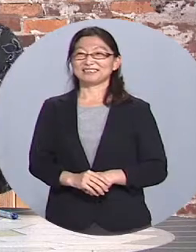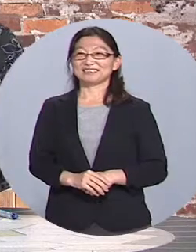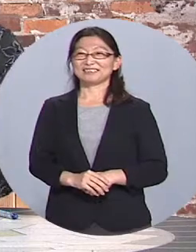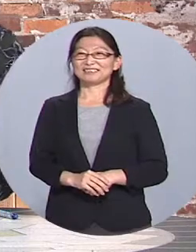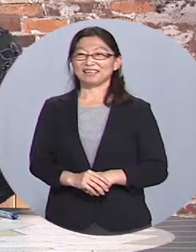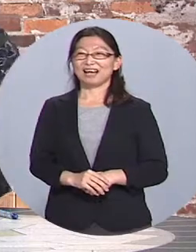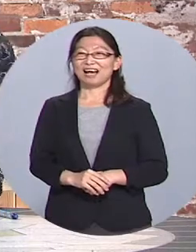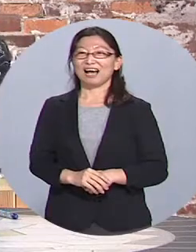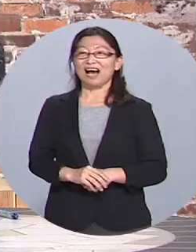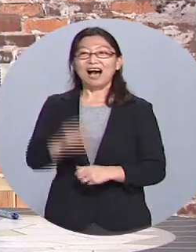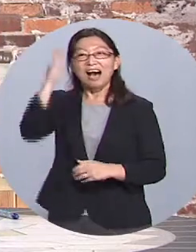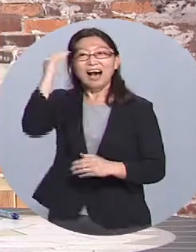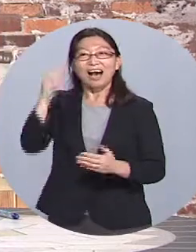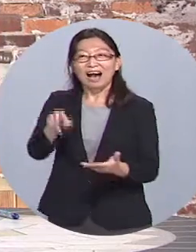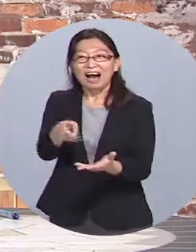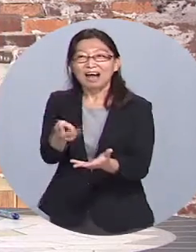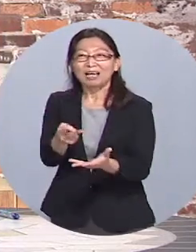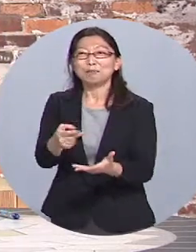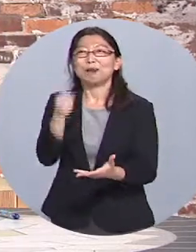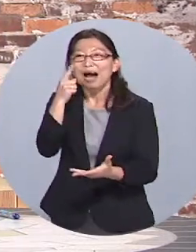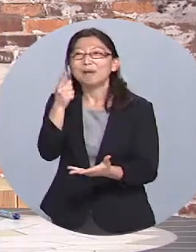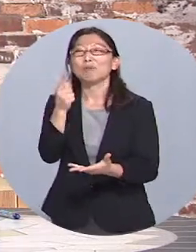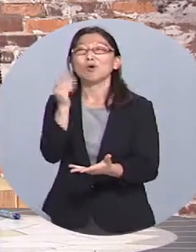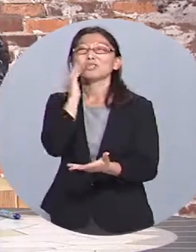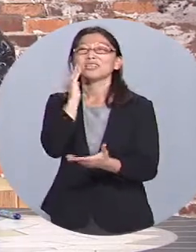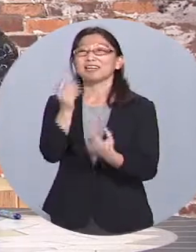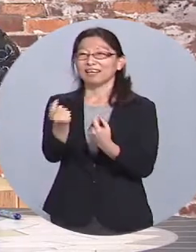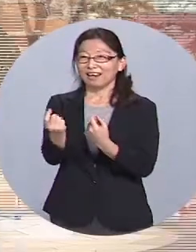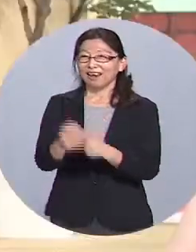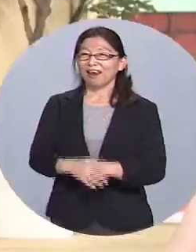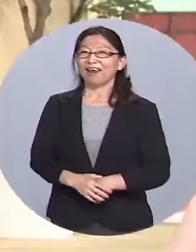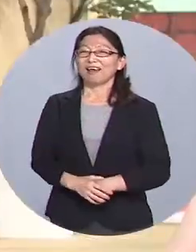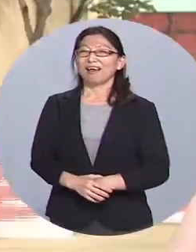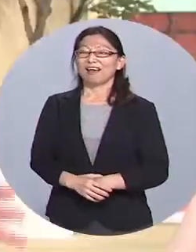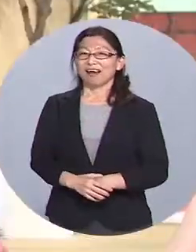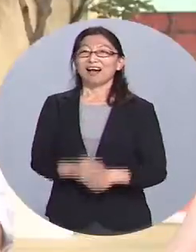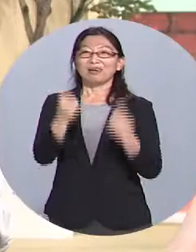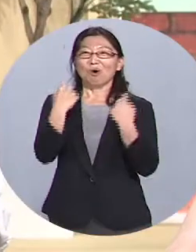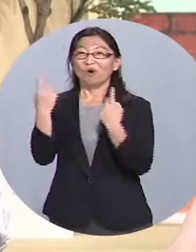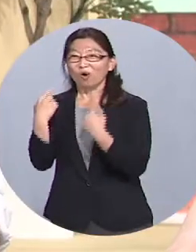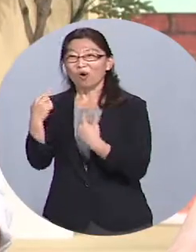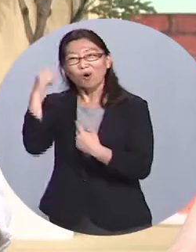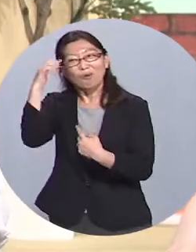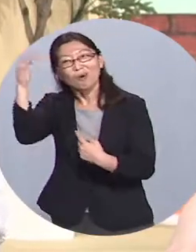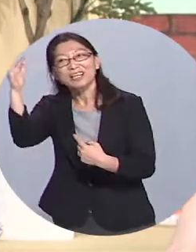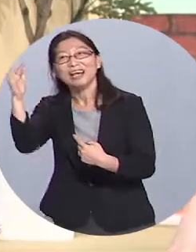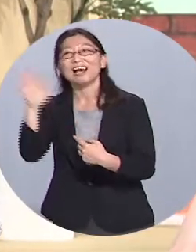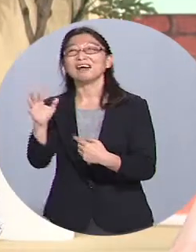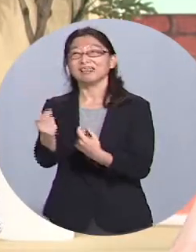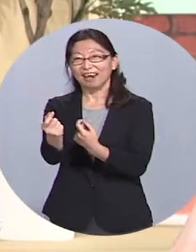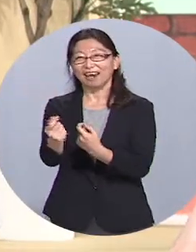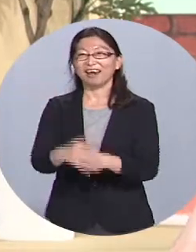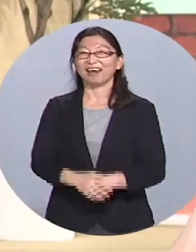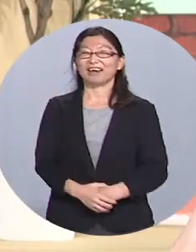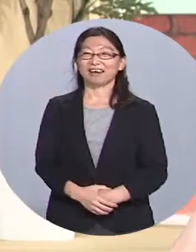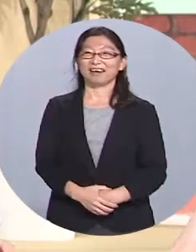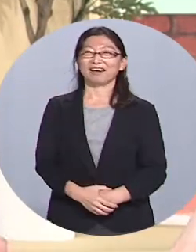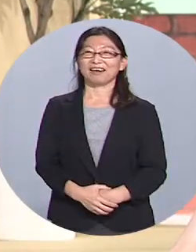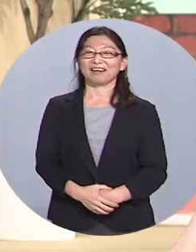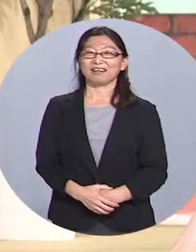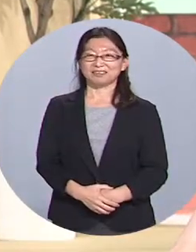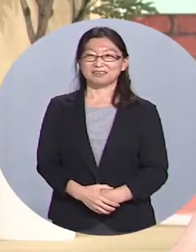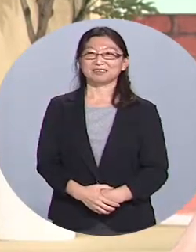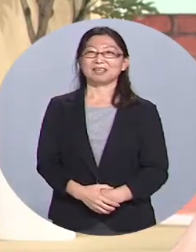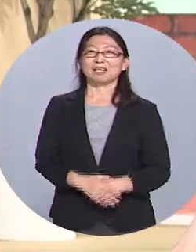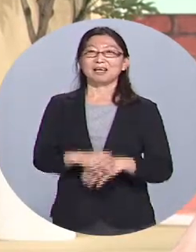それでいうと揚げパンとかも天 才だった ね。ありますね。 なんかやっぱそれぞれに給食って思い出があると思うんですけど、実は